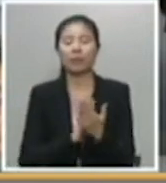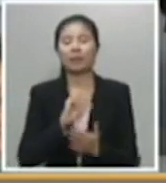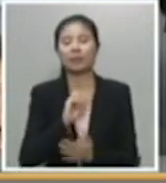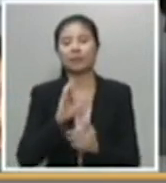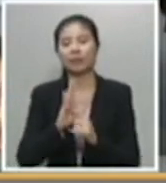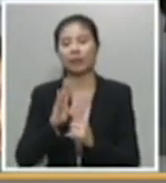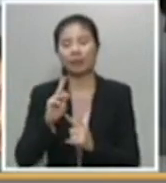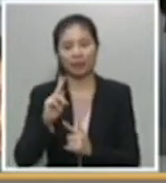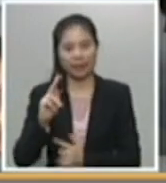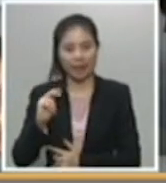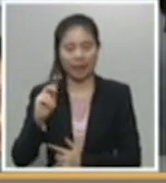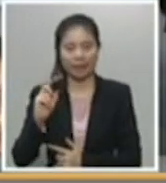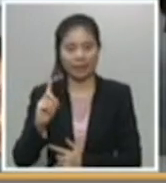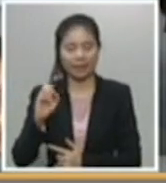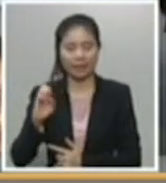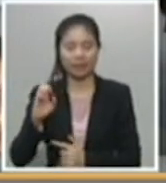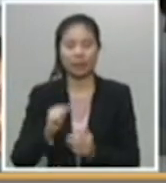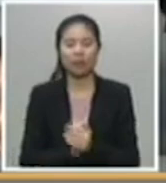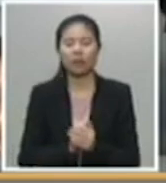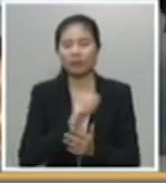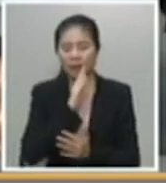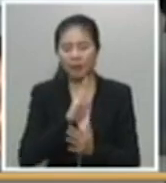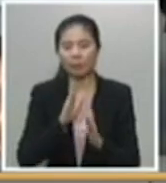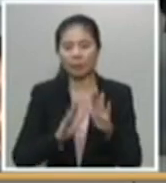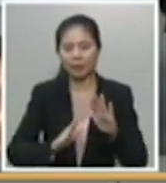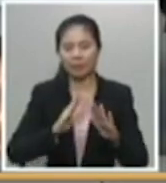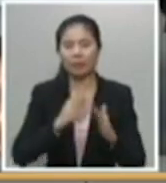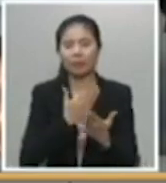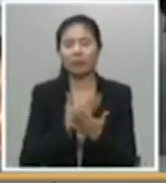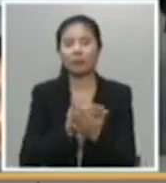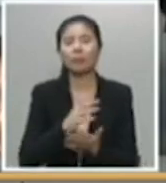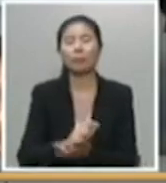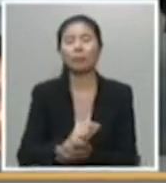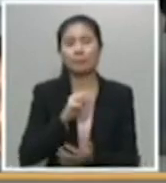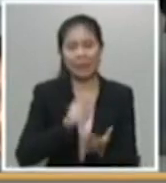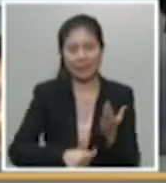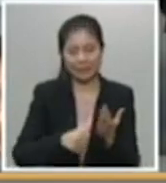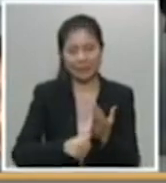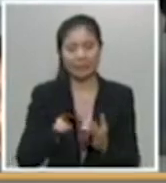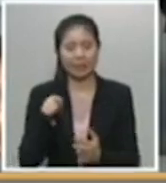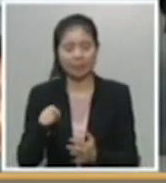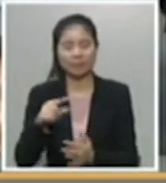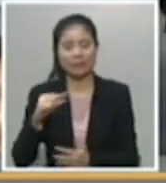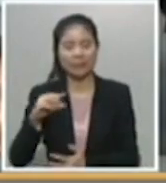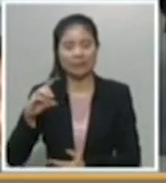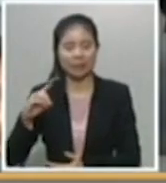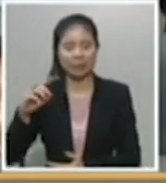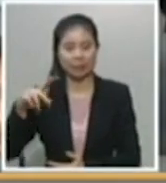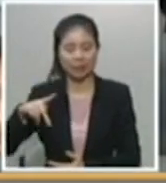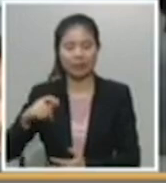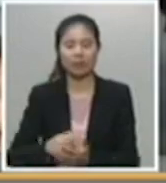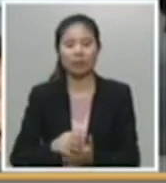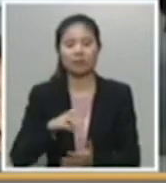มีอัตราภาษีสัดส่วนเทียบกับรายได้ของประเทศหรือ GDP อยู่ที่ประมาณสูงถึง 55%